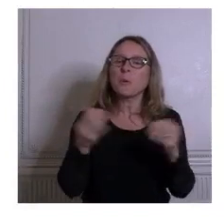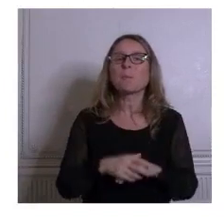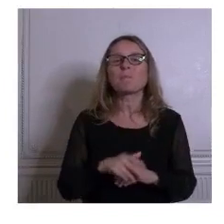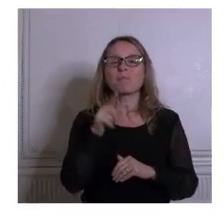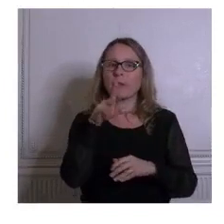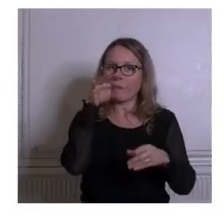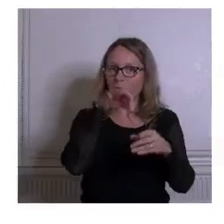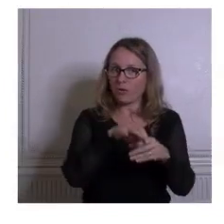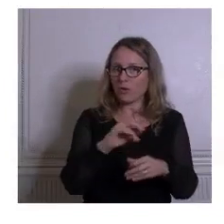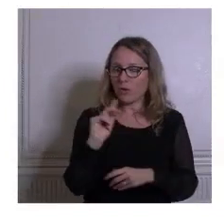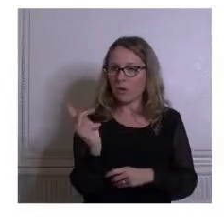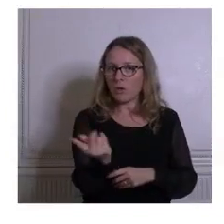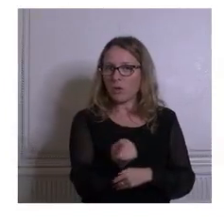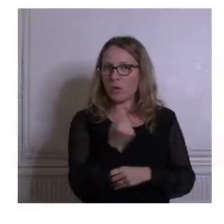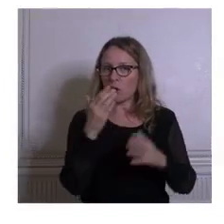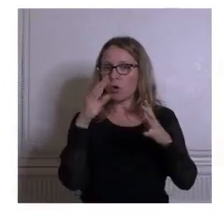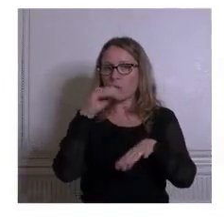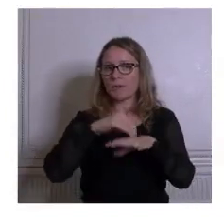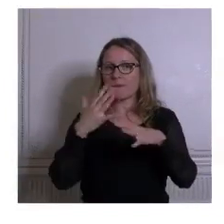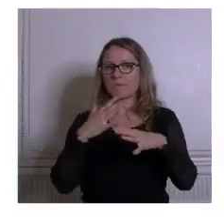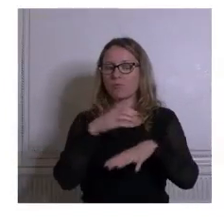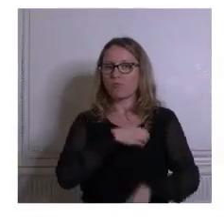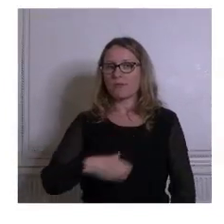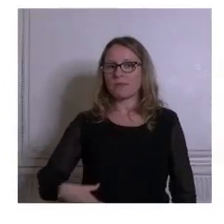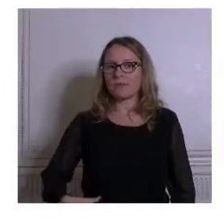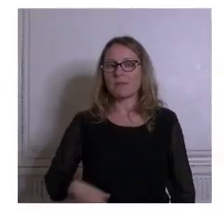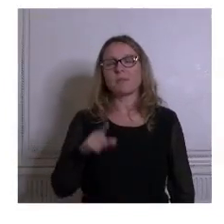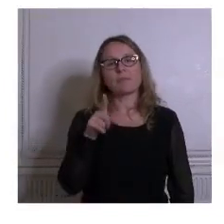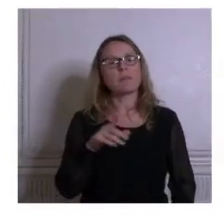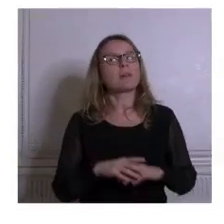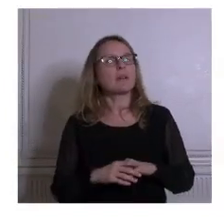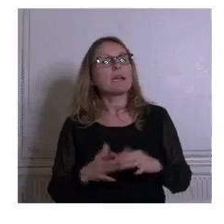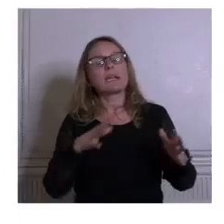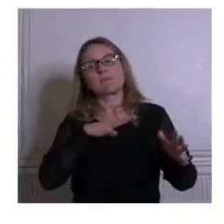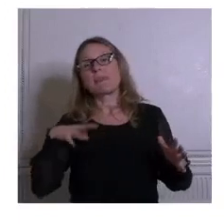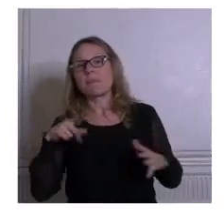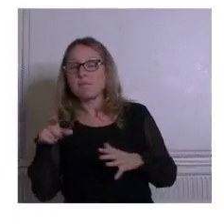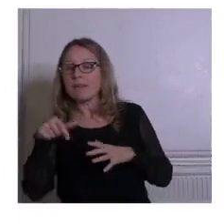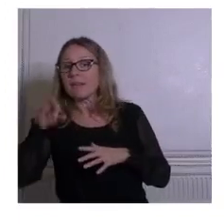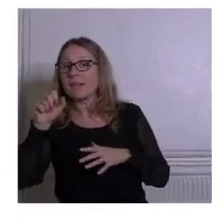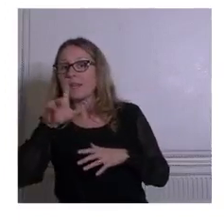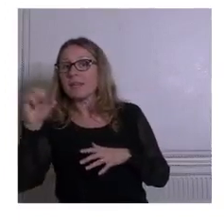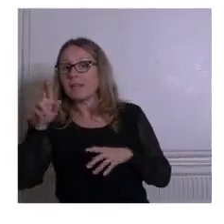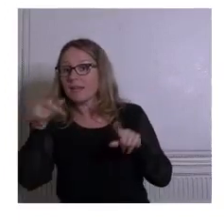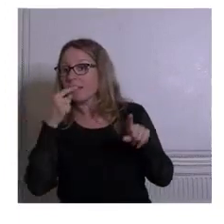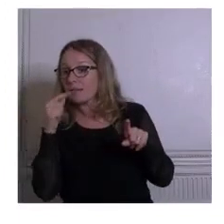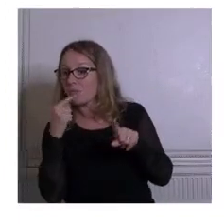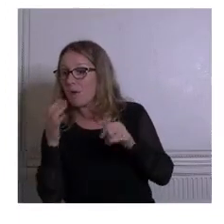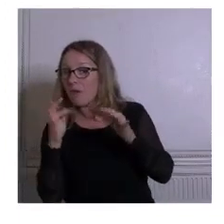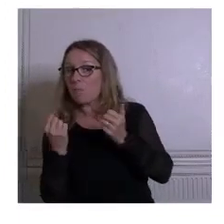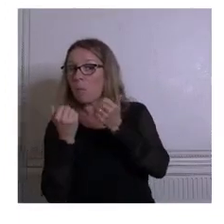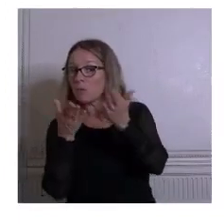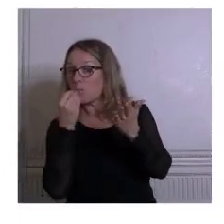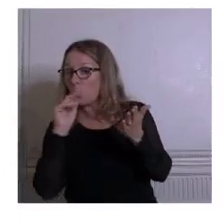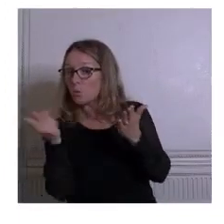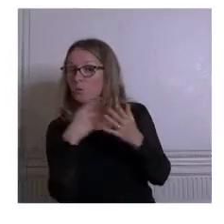voiture. Et donc c'est la raison pour laquelle on a fait le choix des mobilités douces pour ce pôle d'échange multimodal. Monsieur Joliot. Oui, merci